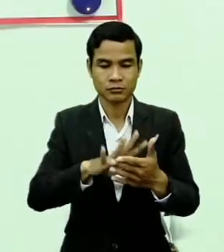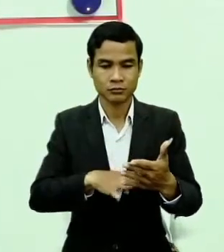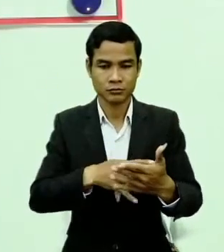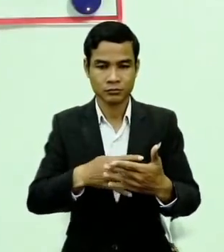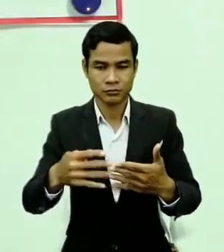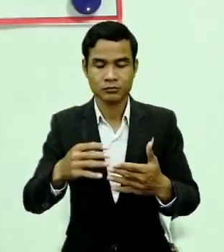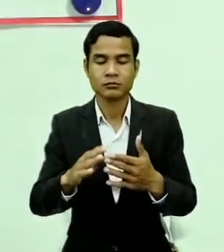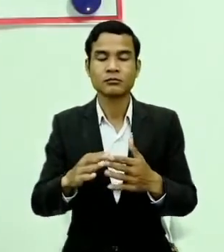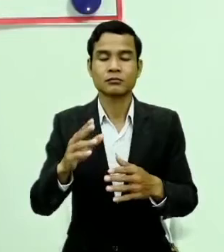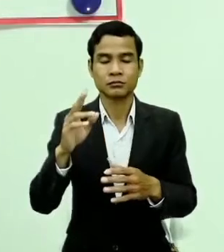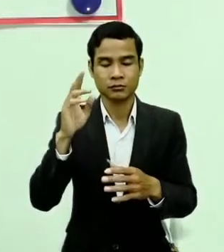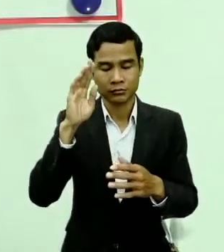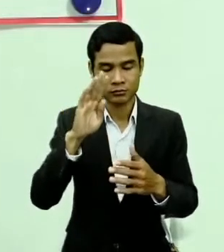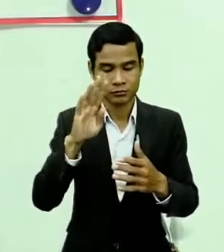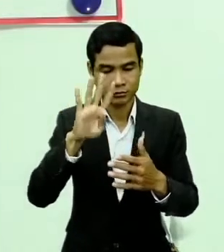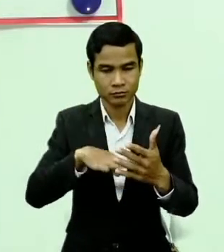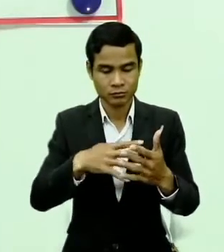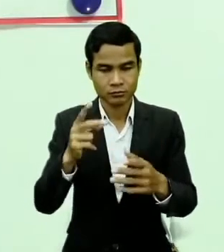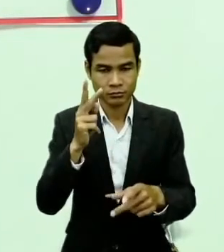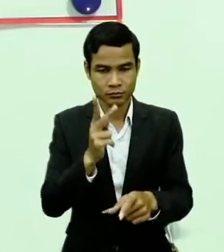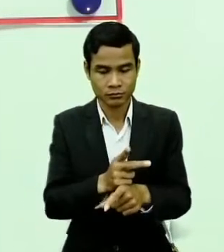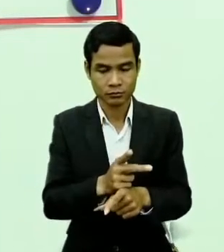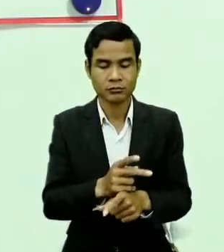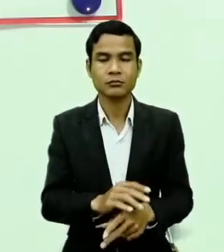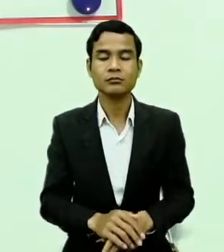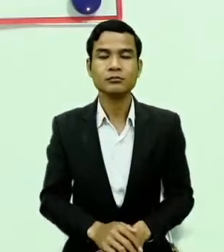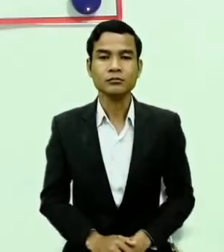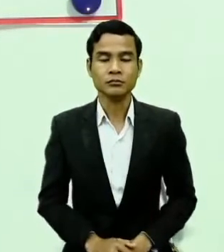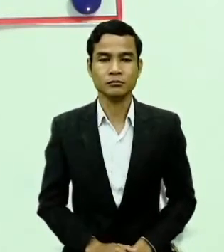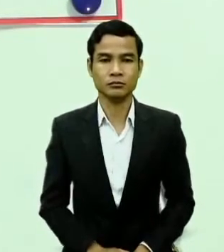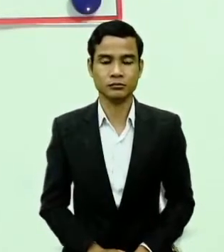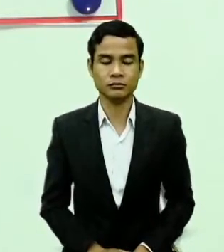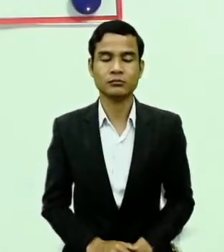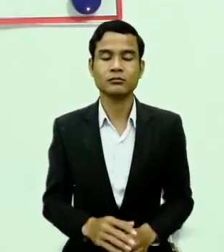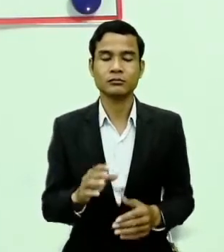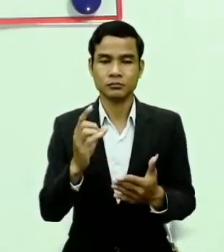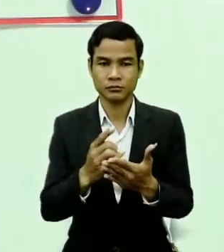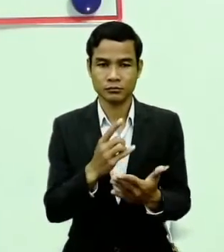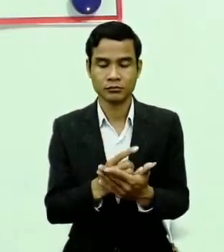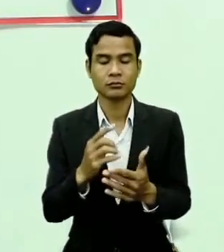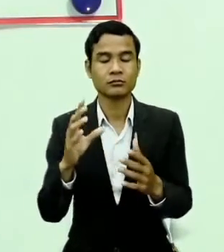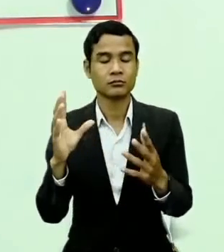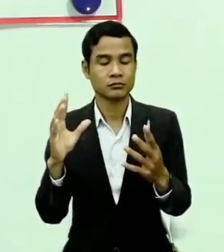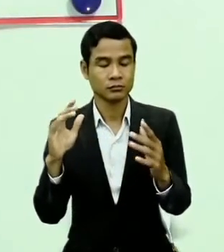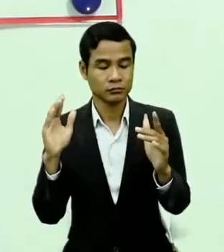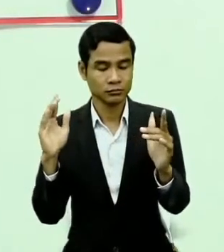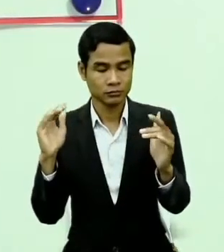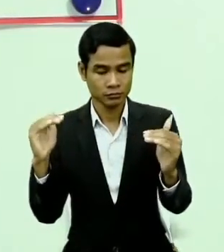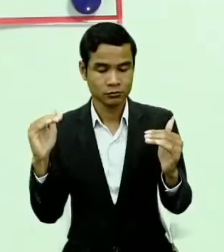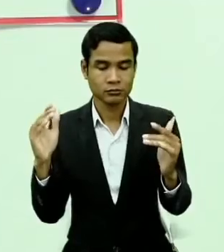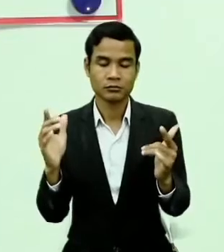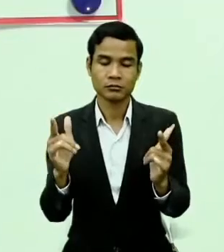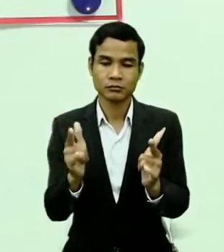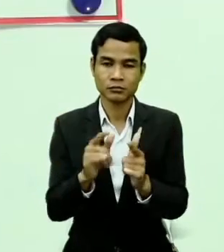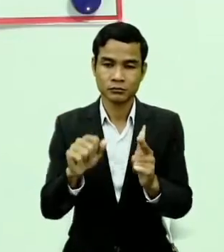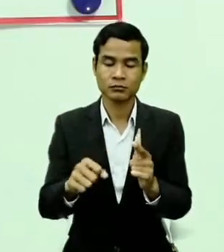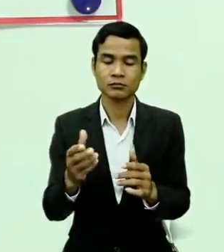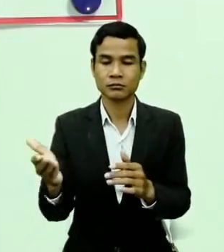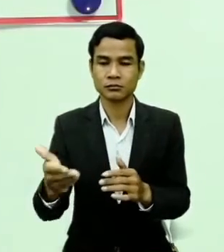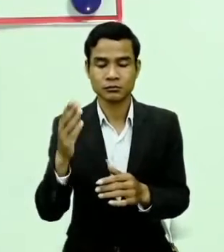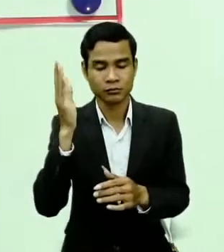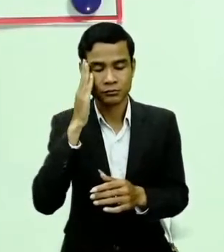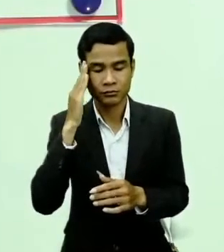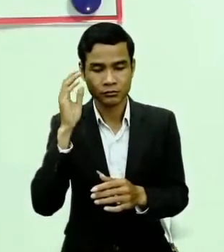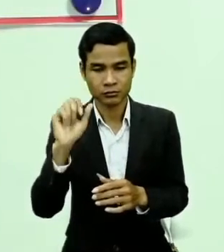ca đại bàn cồn tục chà nít cứ chì mê riêng sạc khẹp để dương chọn cồn bán đủ chân con đang hói